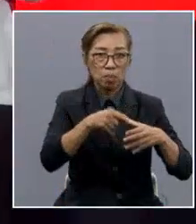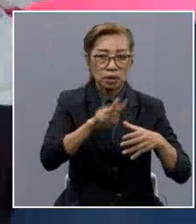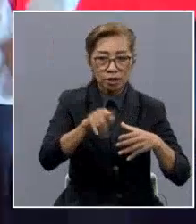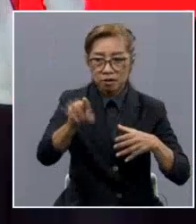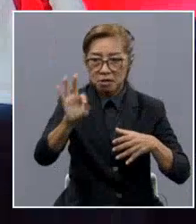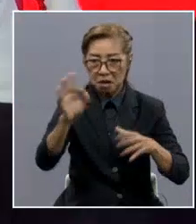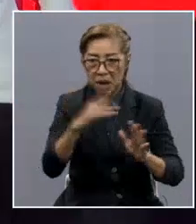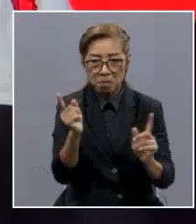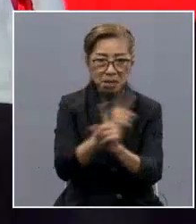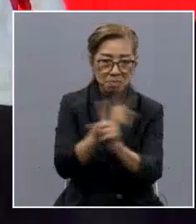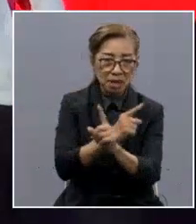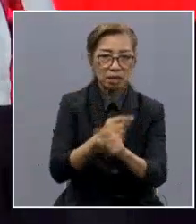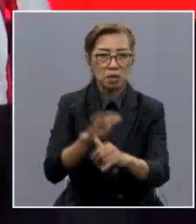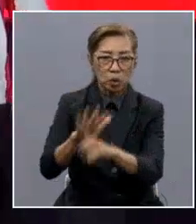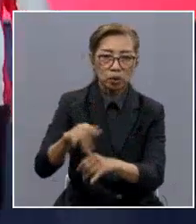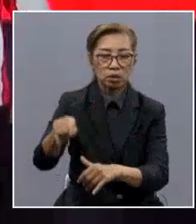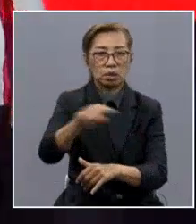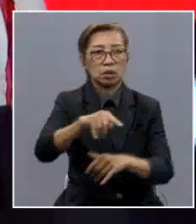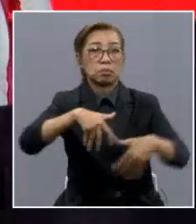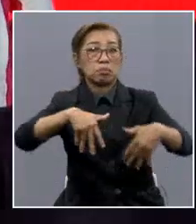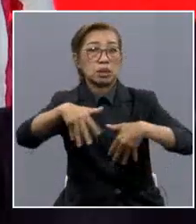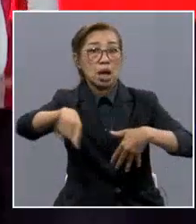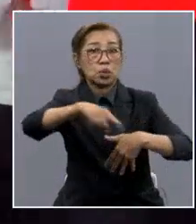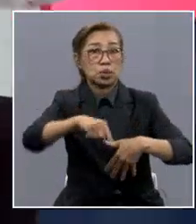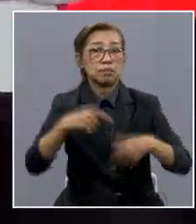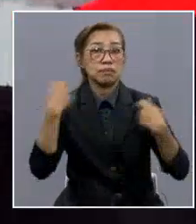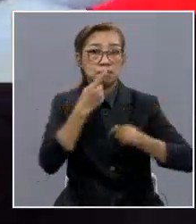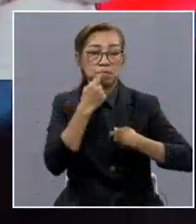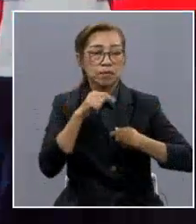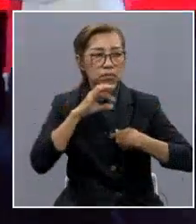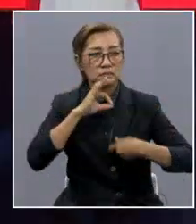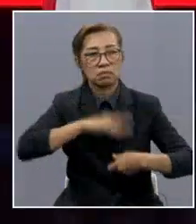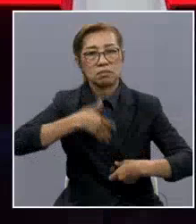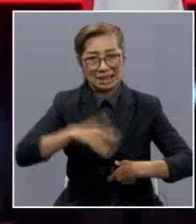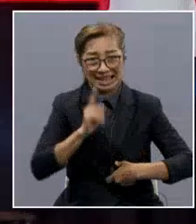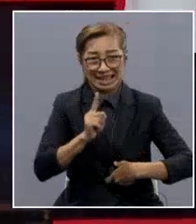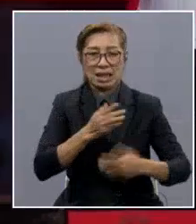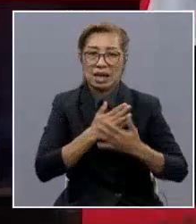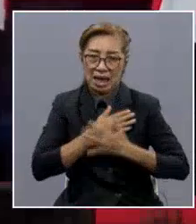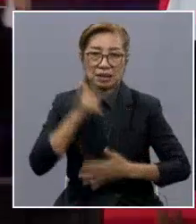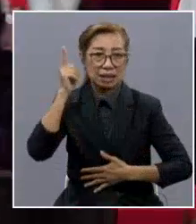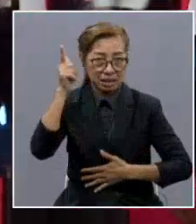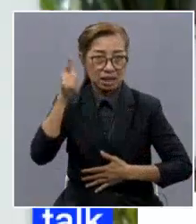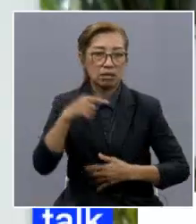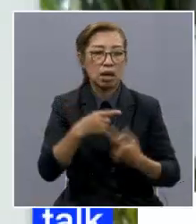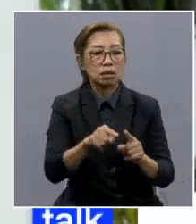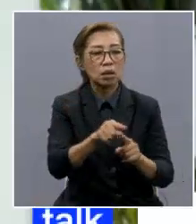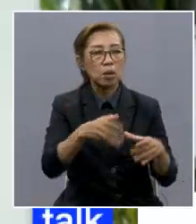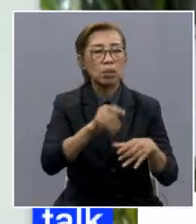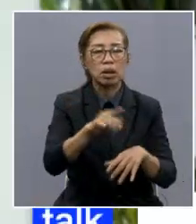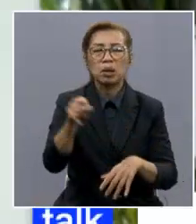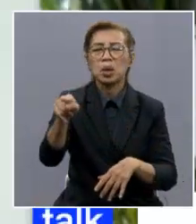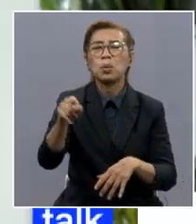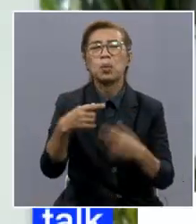ส่งผลสะเทือนถึงมวลชนคนรักทักษิณในพื้นที่จำนวนไม่น้อยแม้ว่าทักษิณและแกนนำพรรคเพื่อไทยอาจจะมองว่ามันเกิดขึ้นในไม่กี่เข